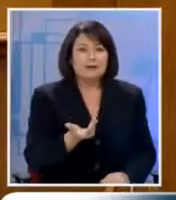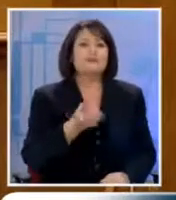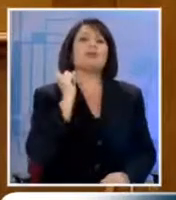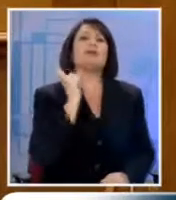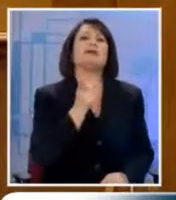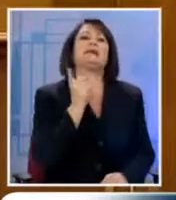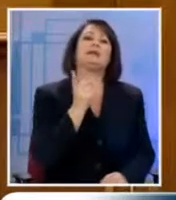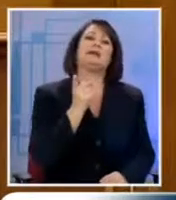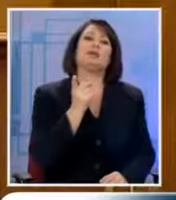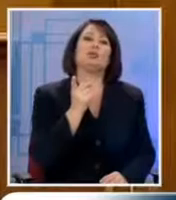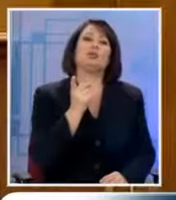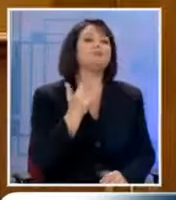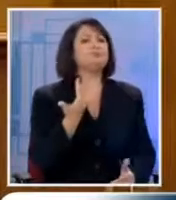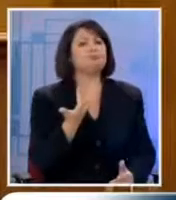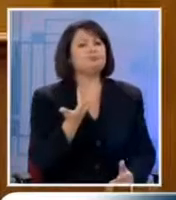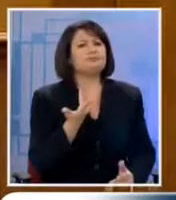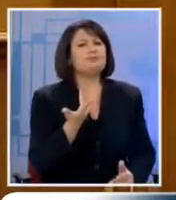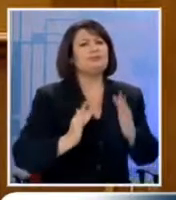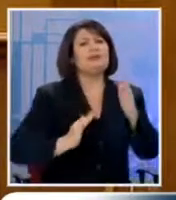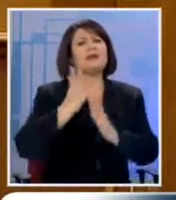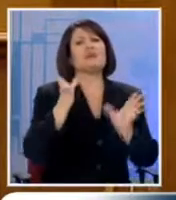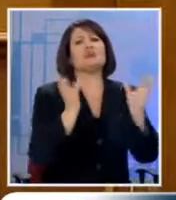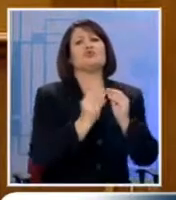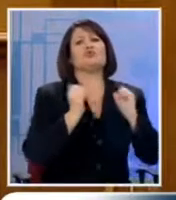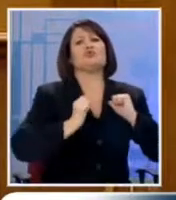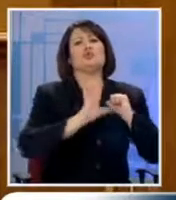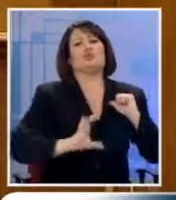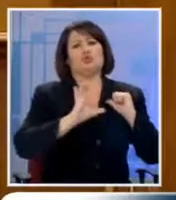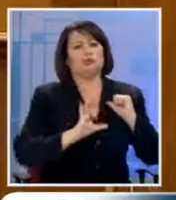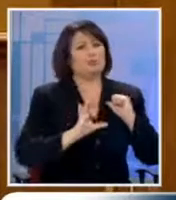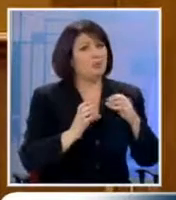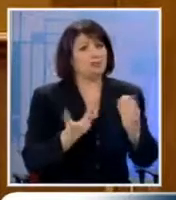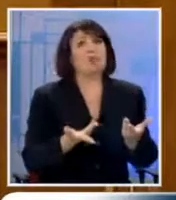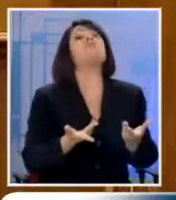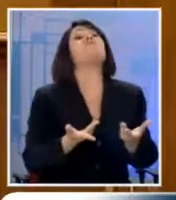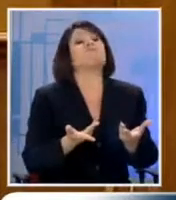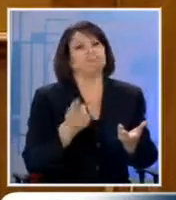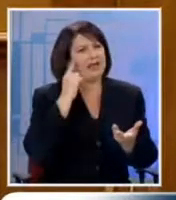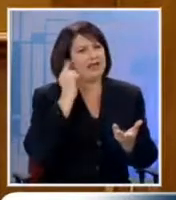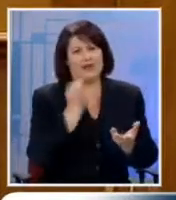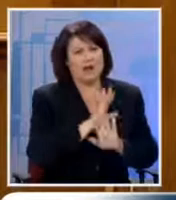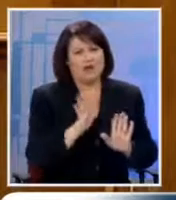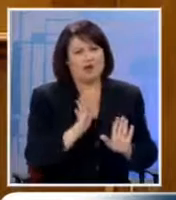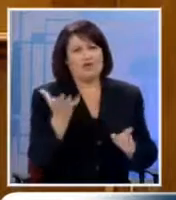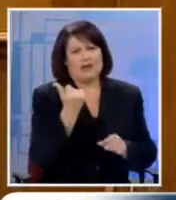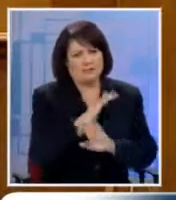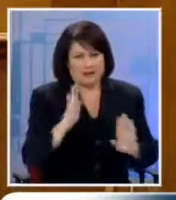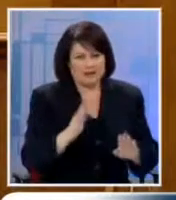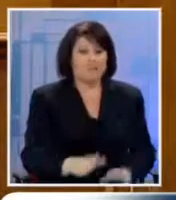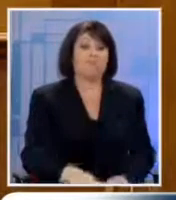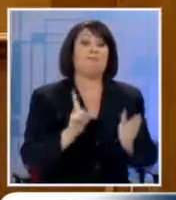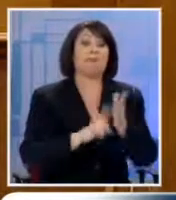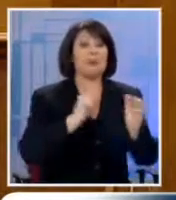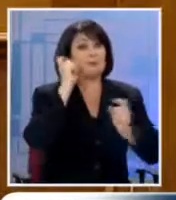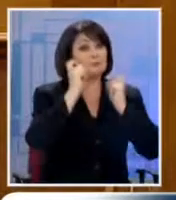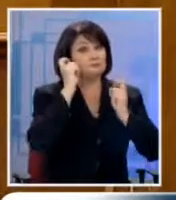κριτήριο και παράγοντα τουριστικής ανάπτυξης στη χώρα, πράγμα που δεν μπορεί να σταθεί πουθενά, σε καμία λογική. Πρέπει να αναρωτηθούμε όμως,